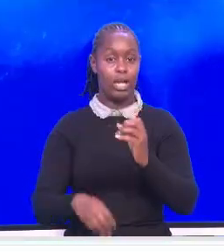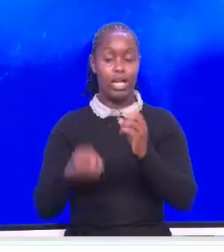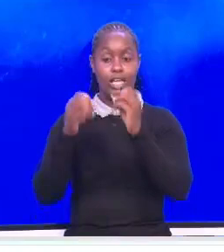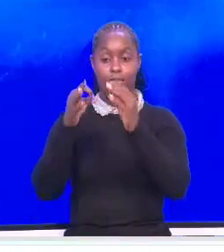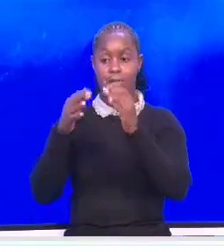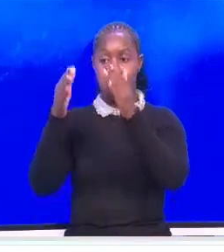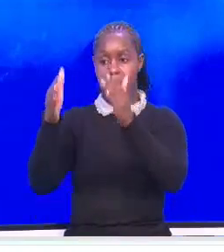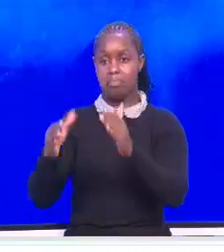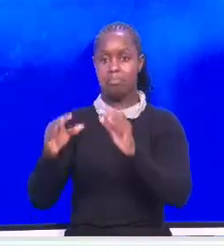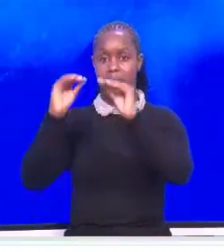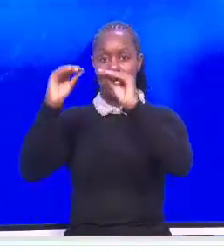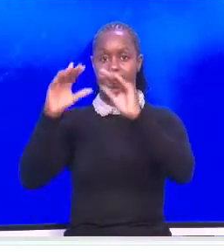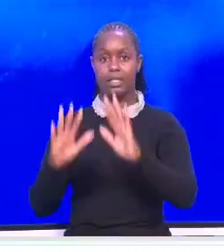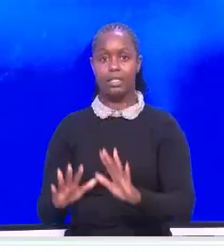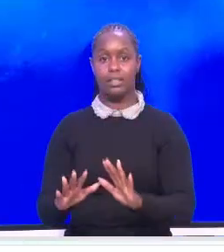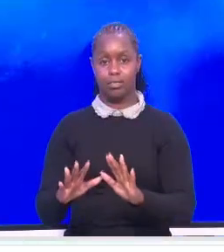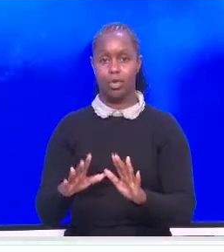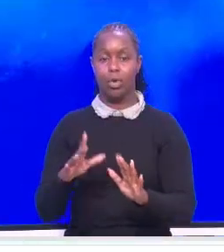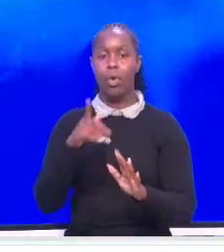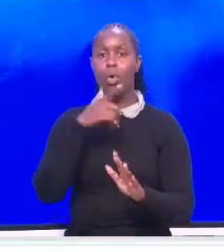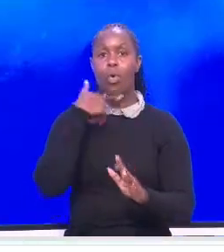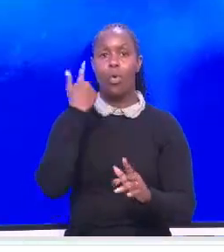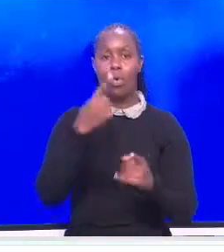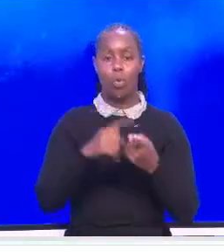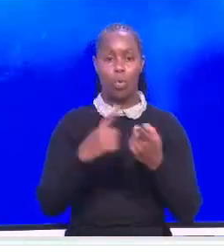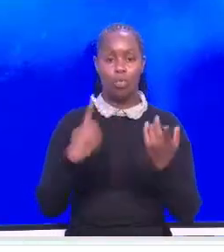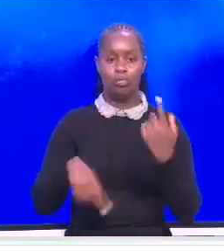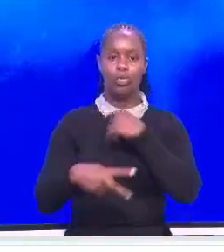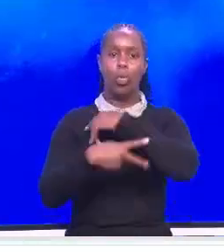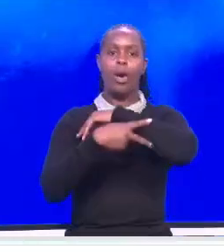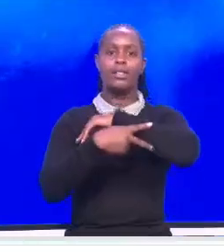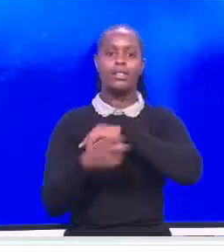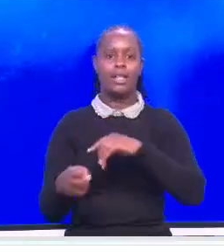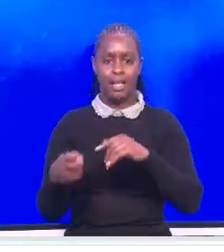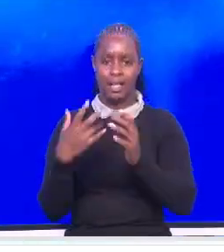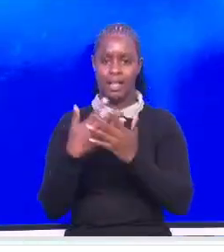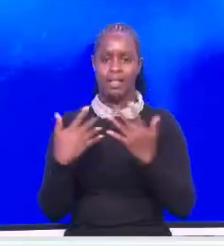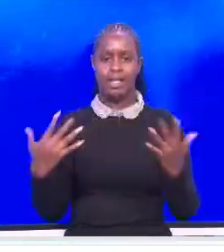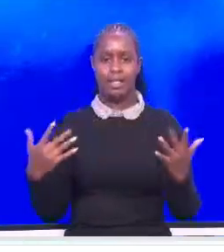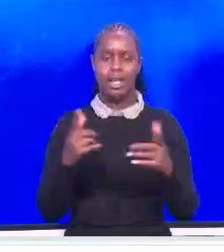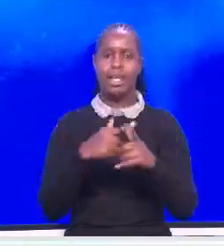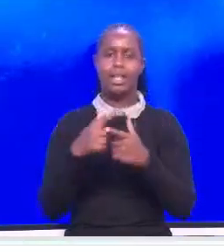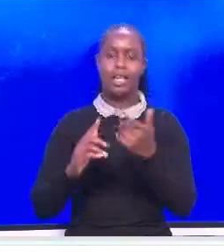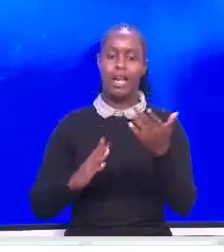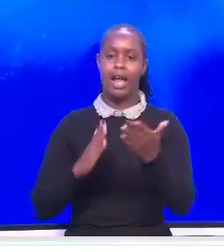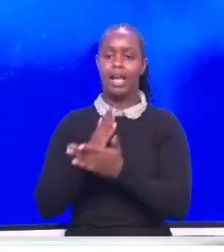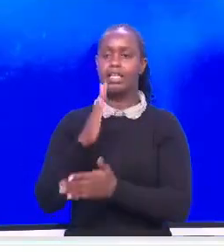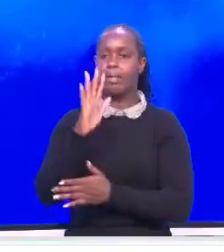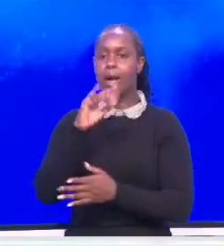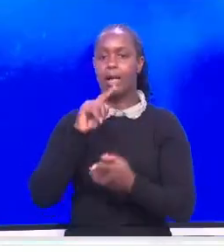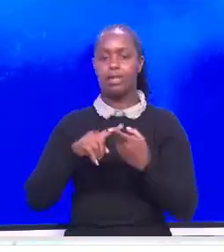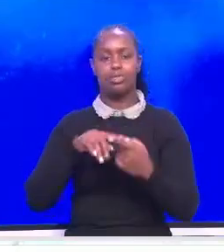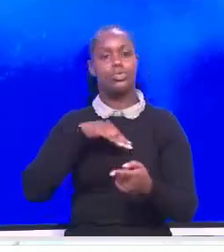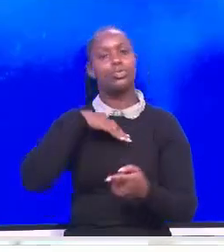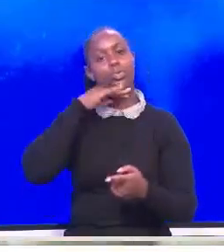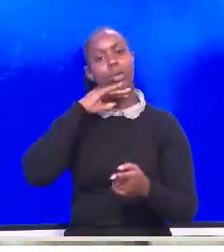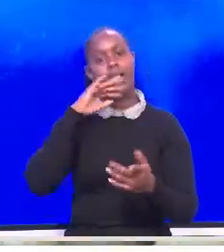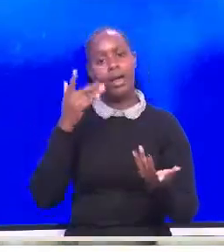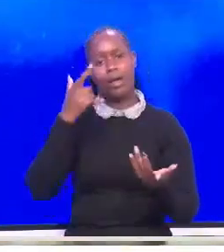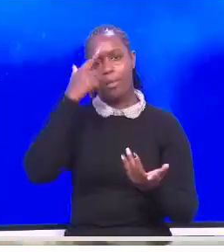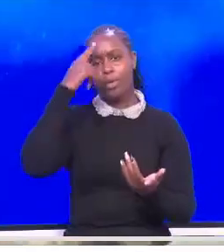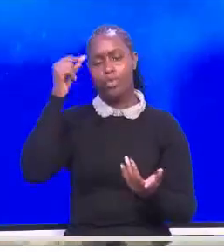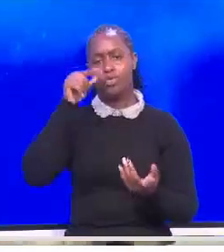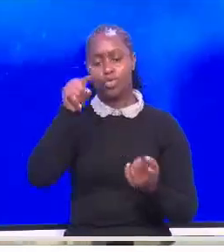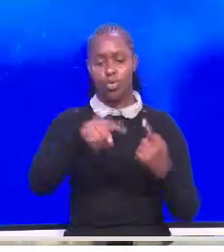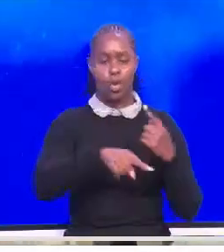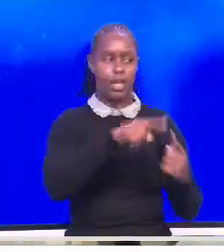mwalivu unakuja kuwa watu na kubeba mali yao, aki yako ni kukula risasi kama wale ambao unaua.